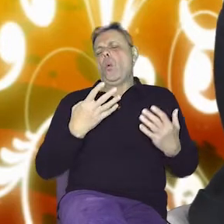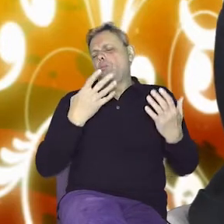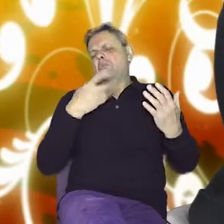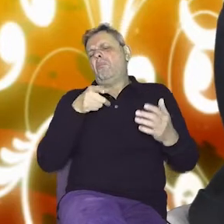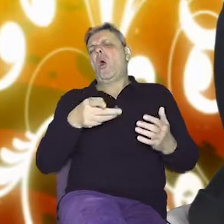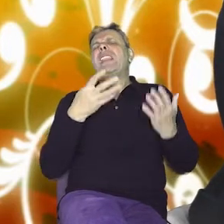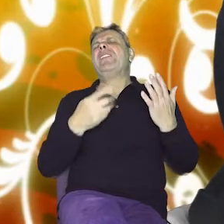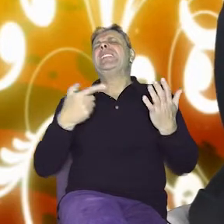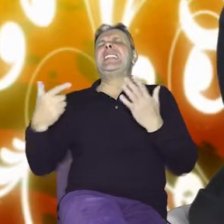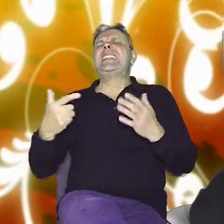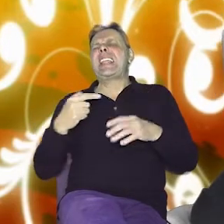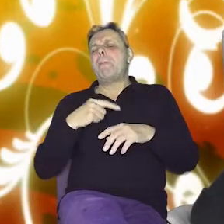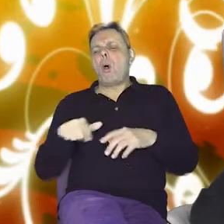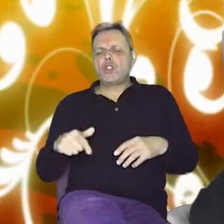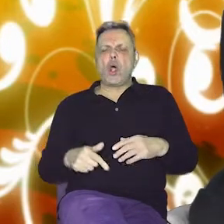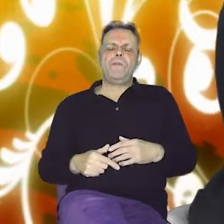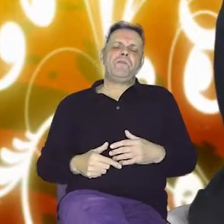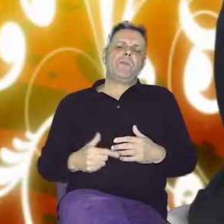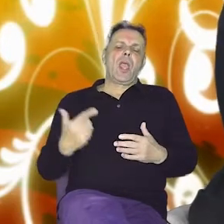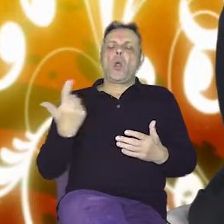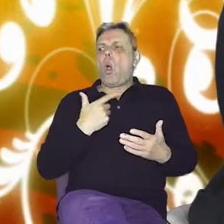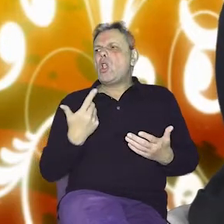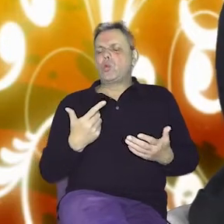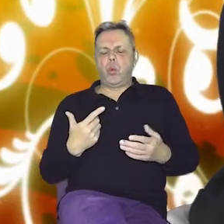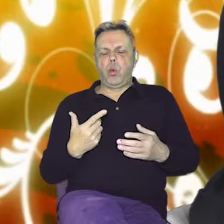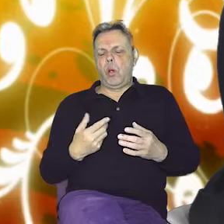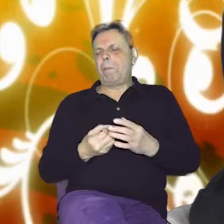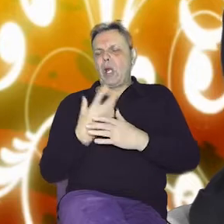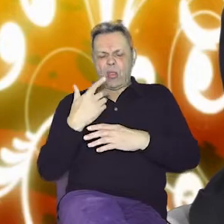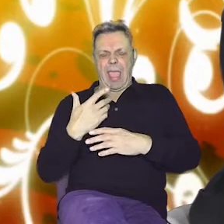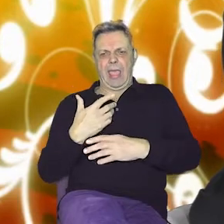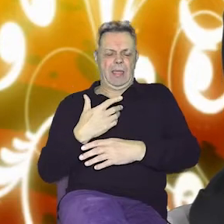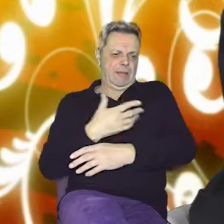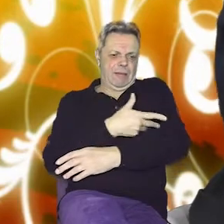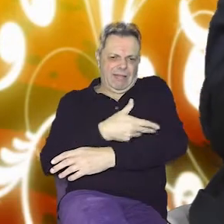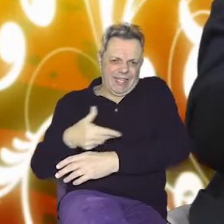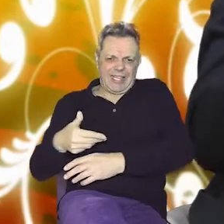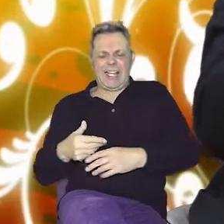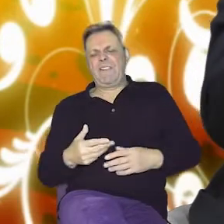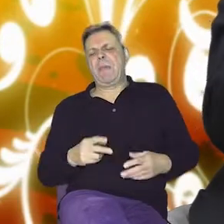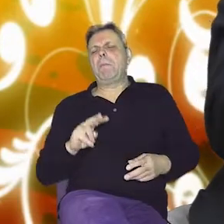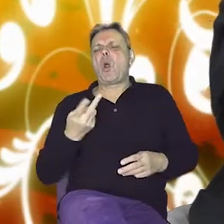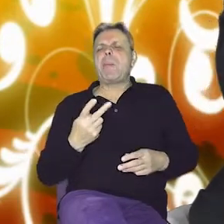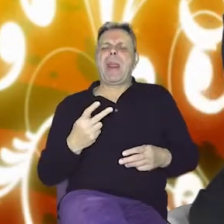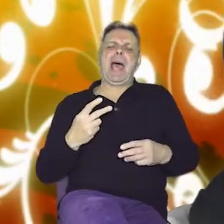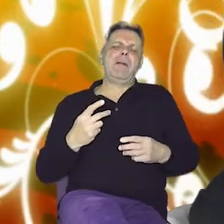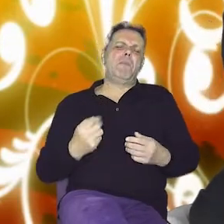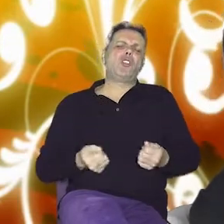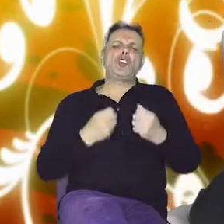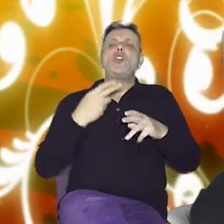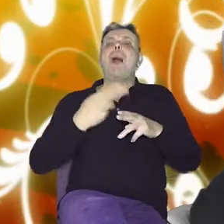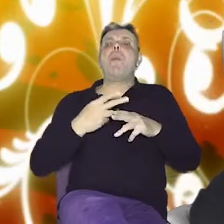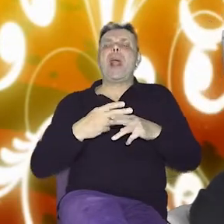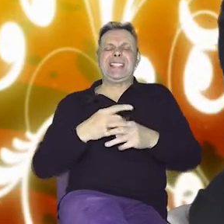99-97% svih rana su rane koje su ili vaskularne prirode, dobra, koje su posljedica, ne znam, promjena, poteškoća, bolesti